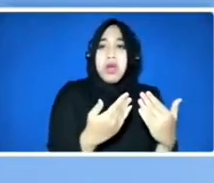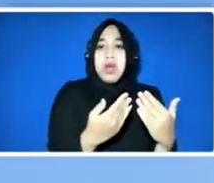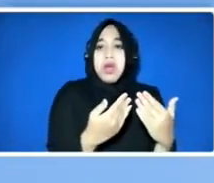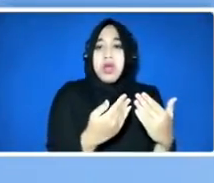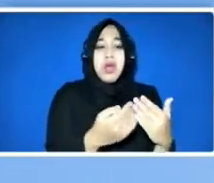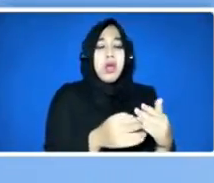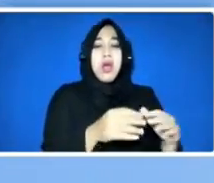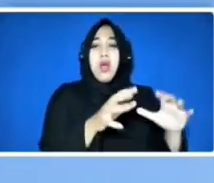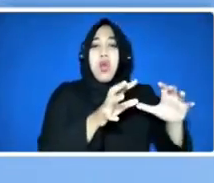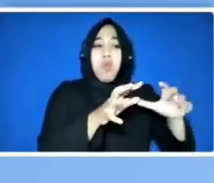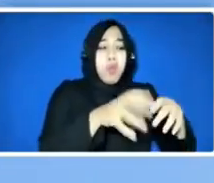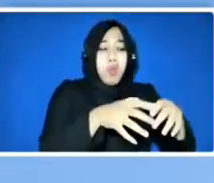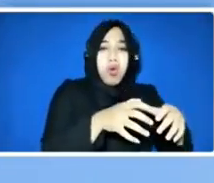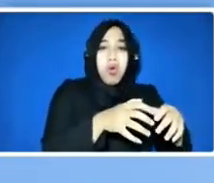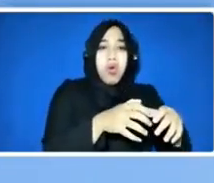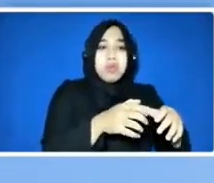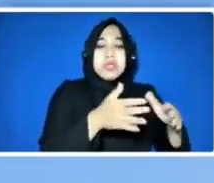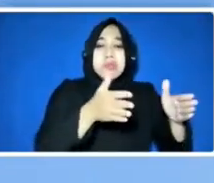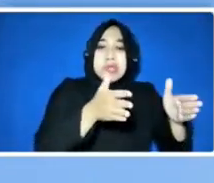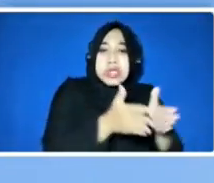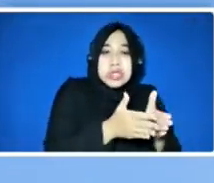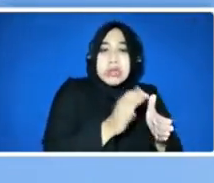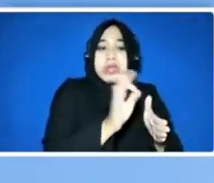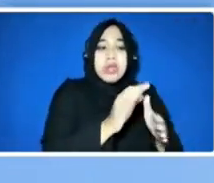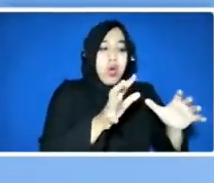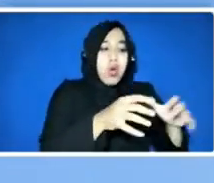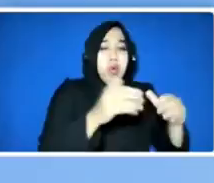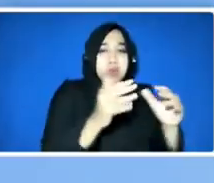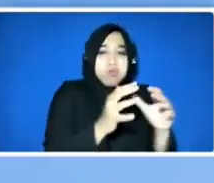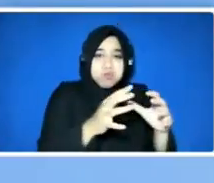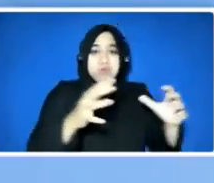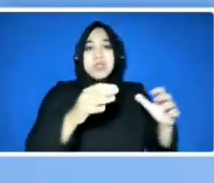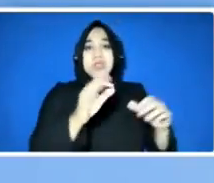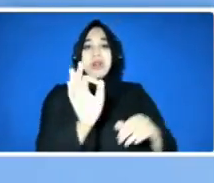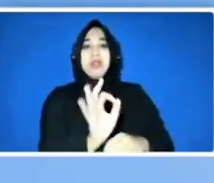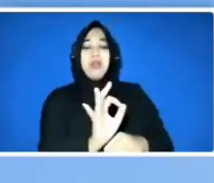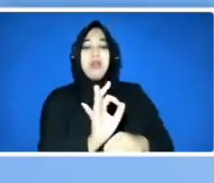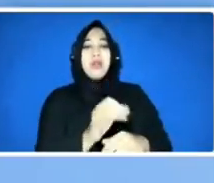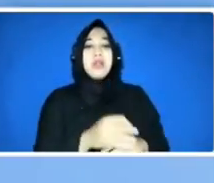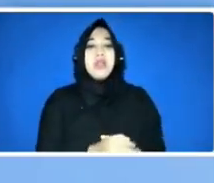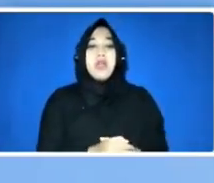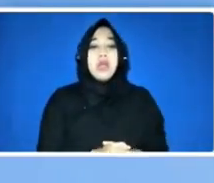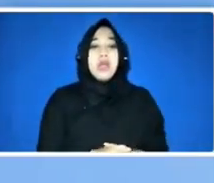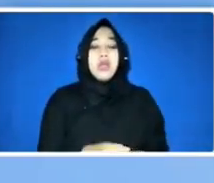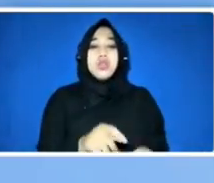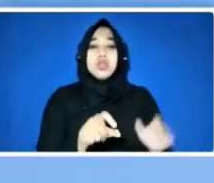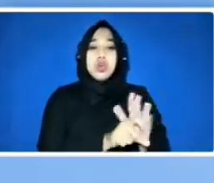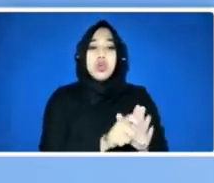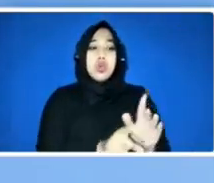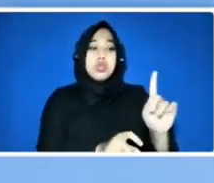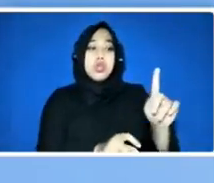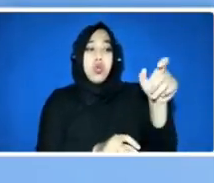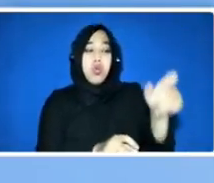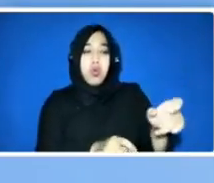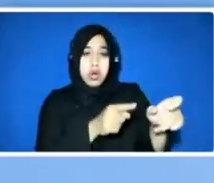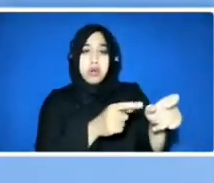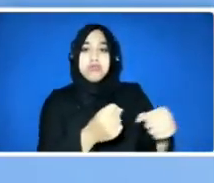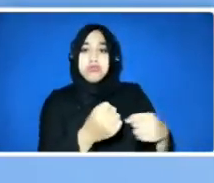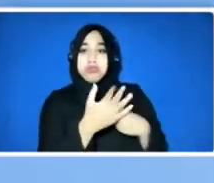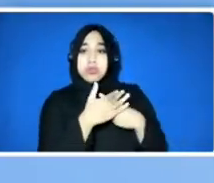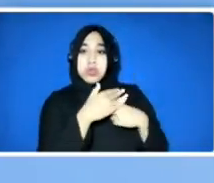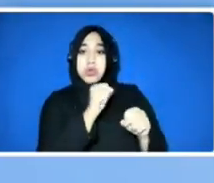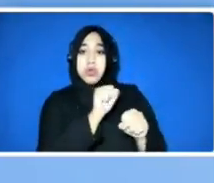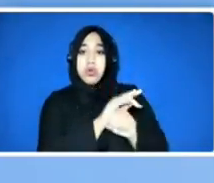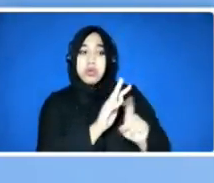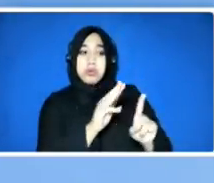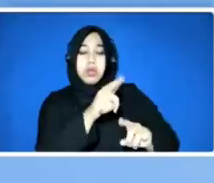itu tidak menjadi besar. Nah, kalau kita lihat misalnya spiral yang ada di gambar sini, ya, ketika ada seorang individu terpapar, lalu kemudian